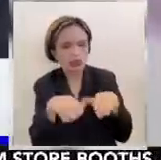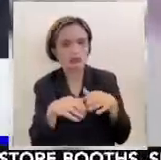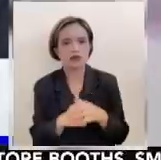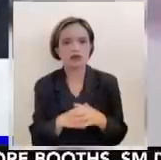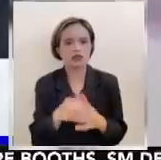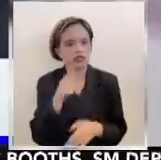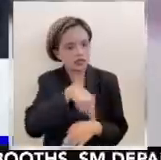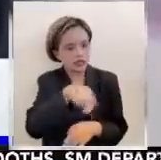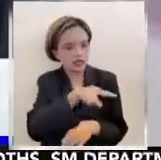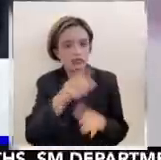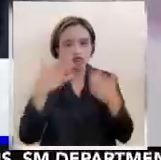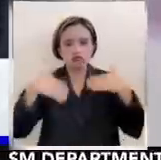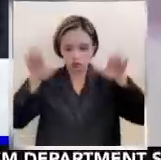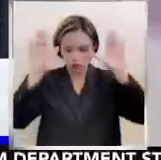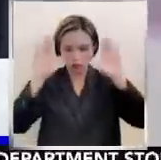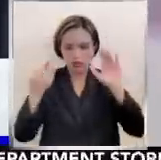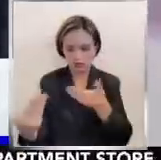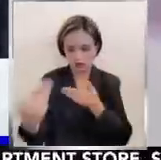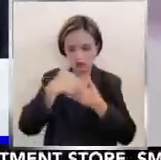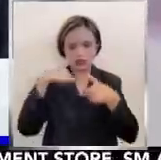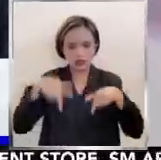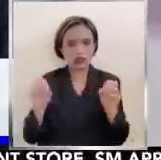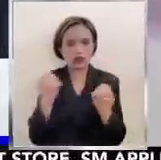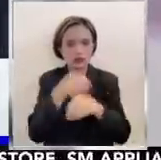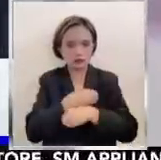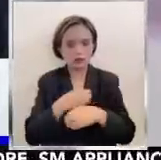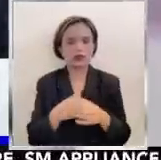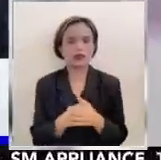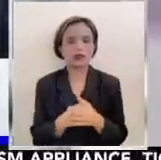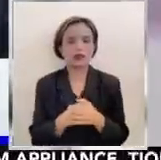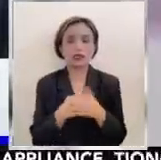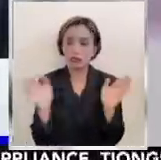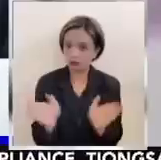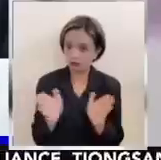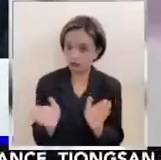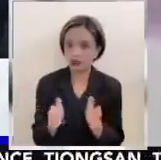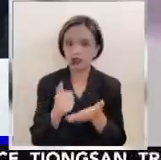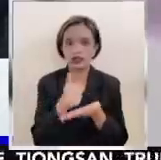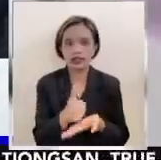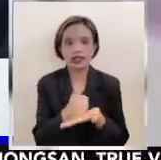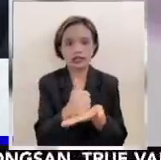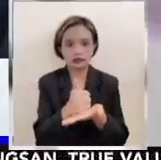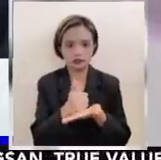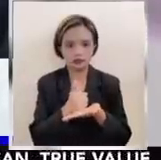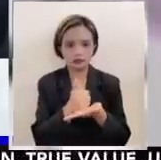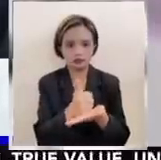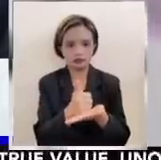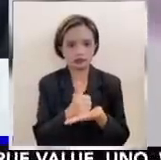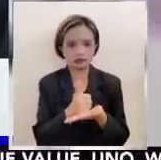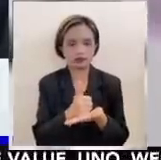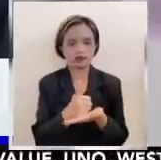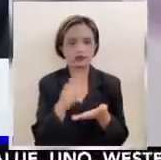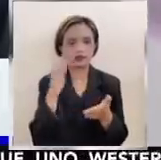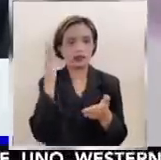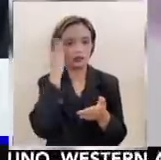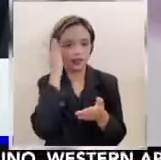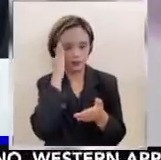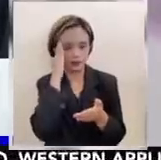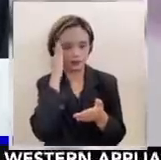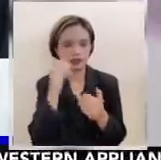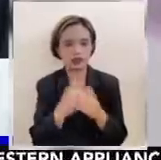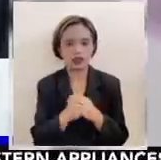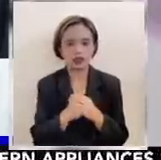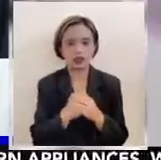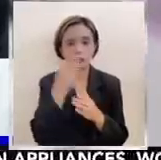dito sa ating opisina. Inihikayat niya pa na makipagtulungan itong mga to na na-identify para ituro